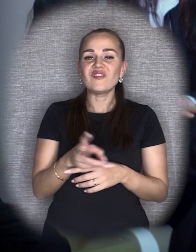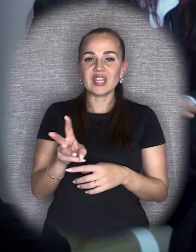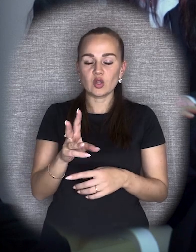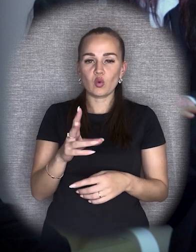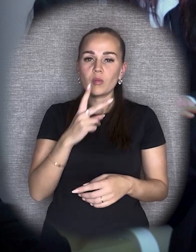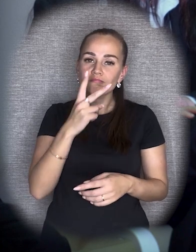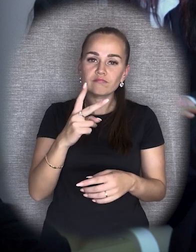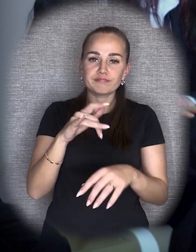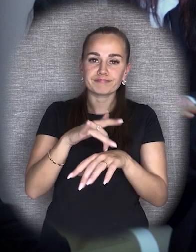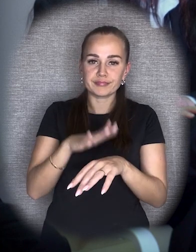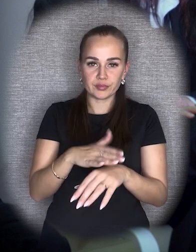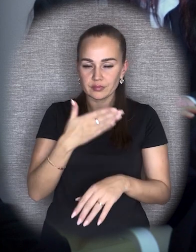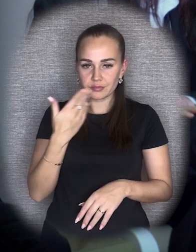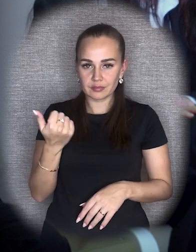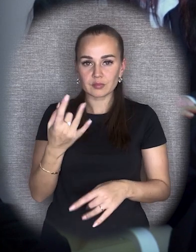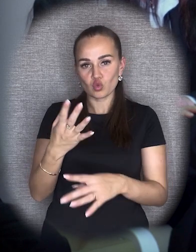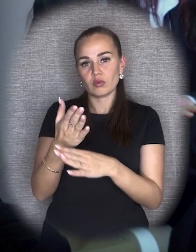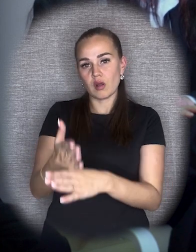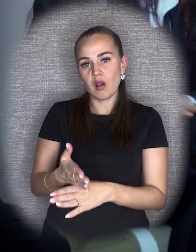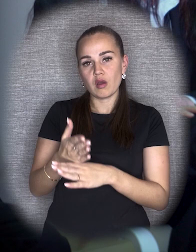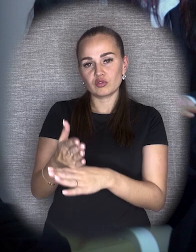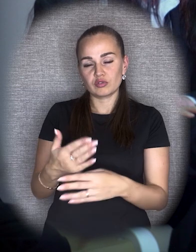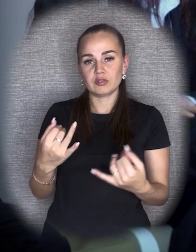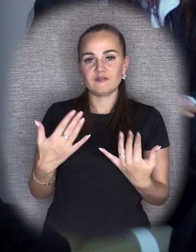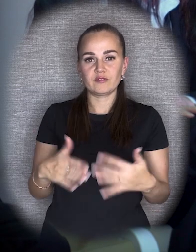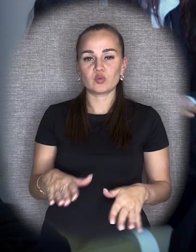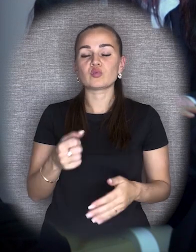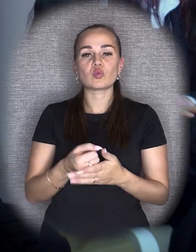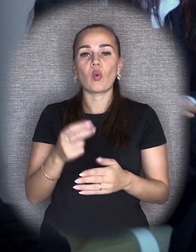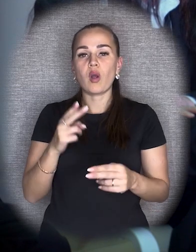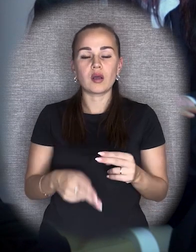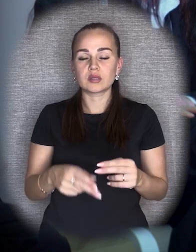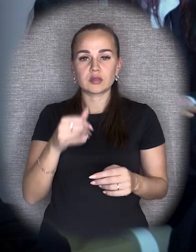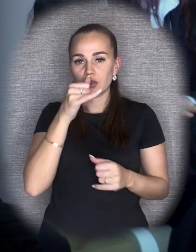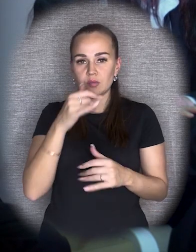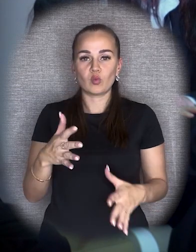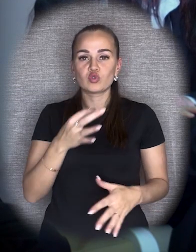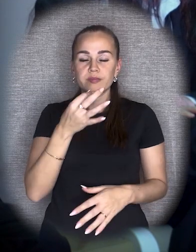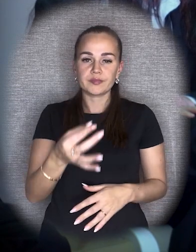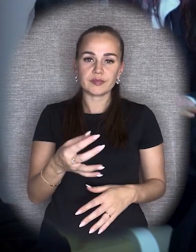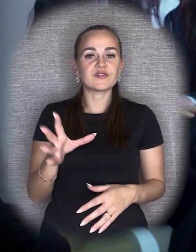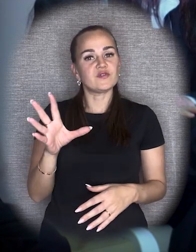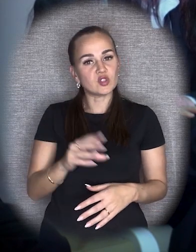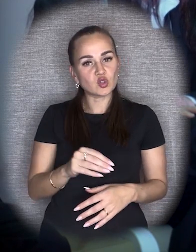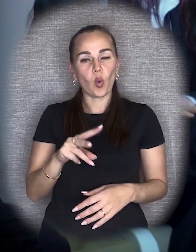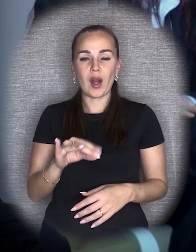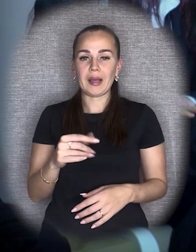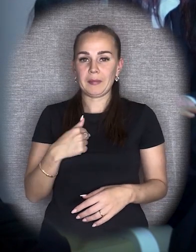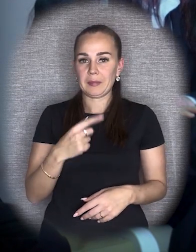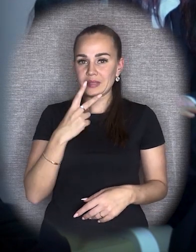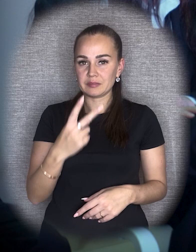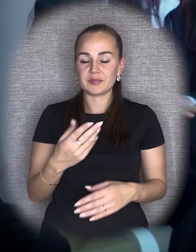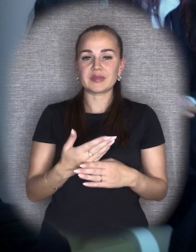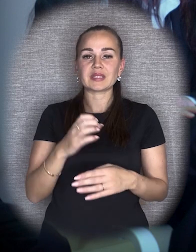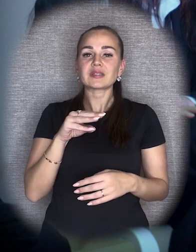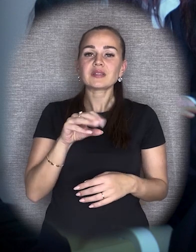даже отсмотрено. И мы практически до конца не можем сказать, вот все ли мы, вся ли хроника даже того же